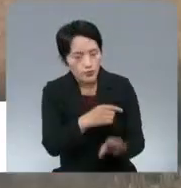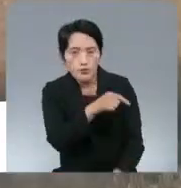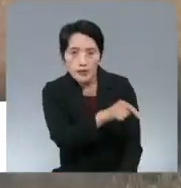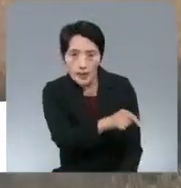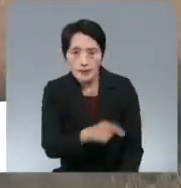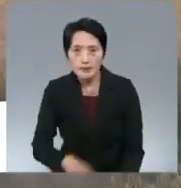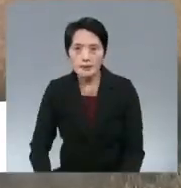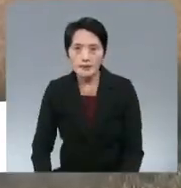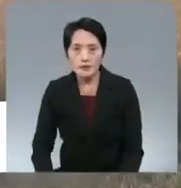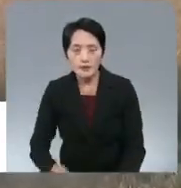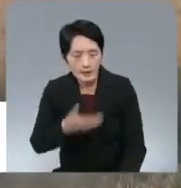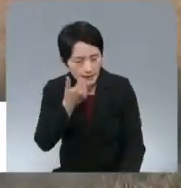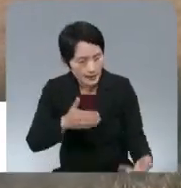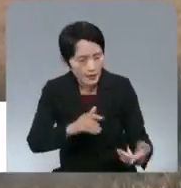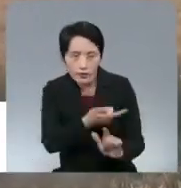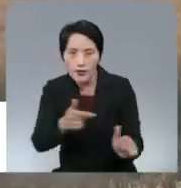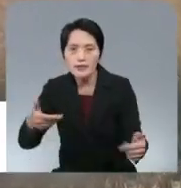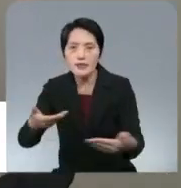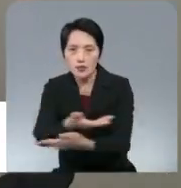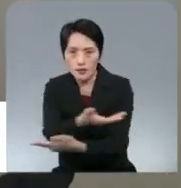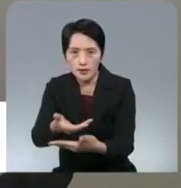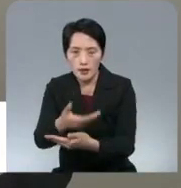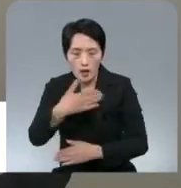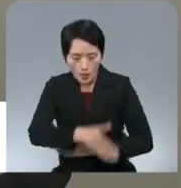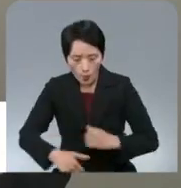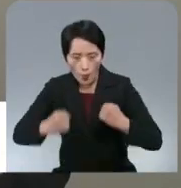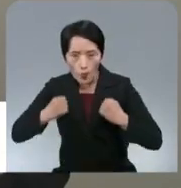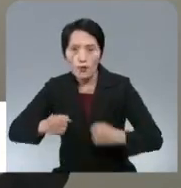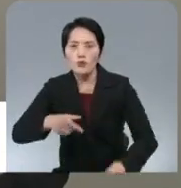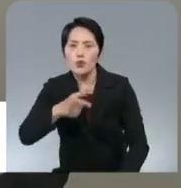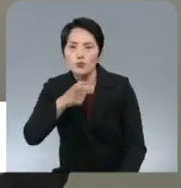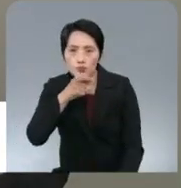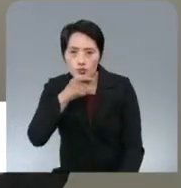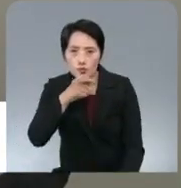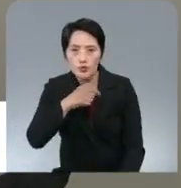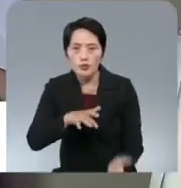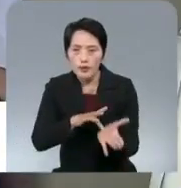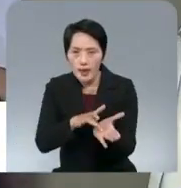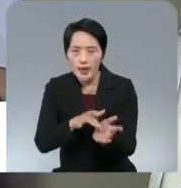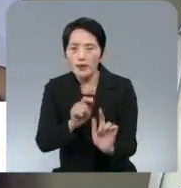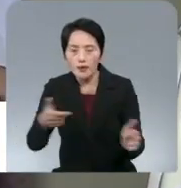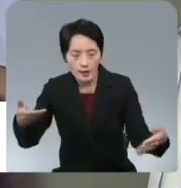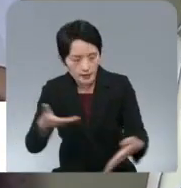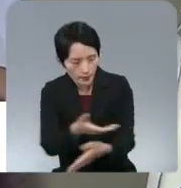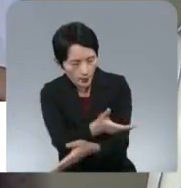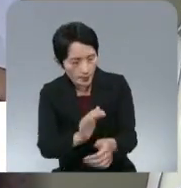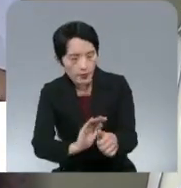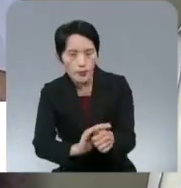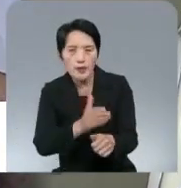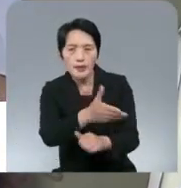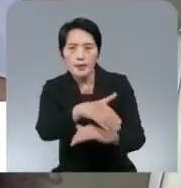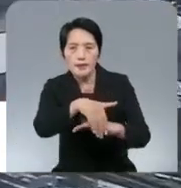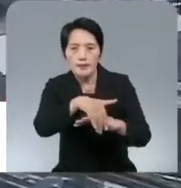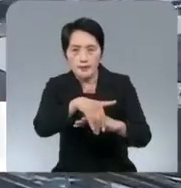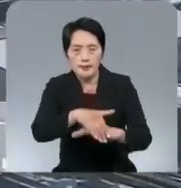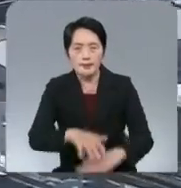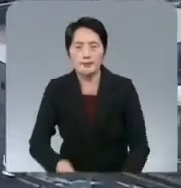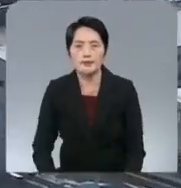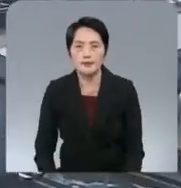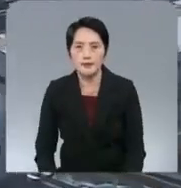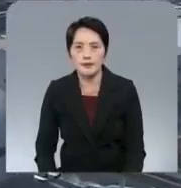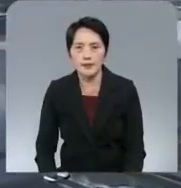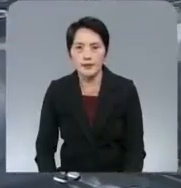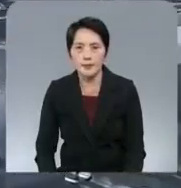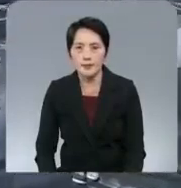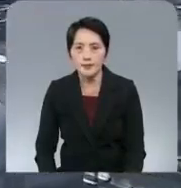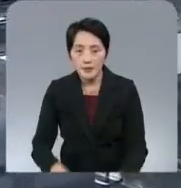miền Bắc quay trở lại đối thoại khi hạt nhân hóa tức giai đoạn biện pháp ban đầu miền nam bắc sẽ tiến hành trao đổi tài nguyên lương thực xúc tiến các dự án